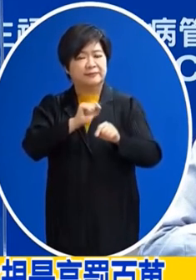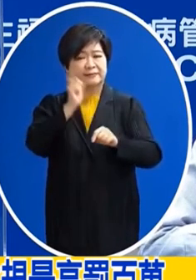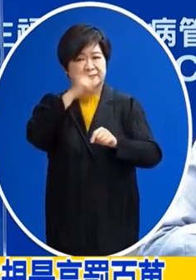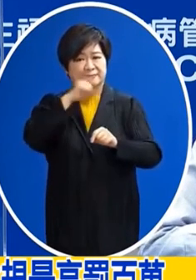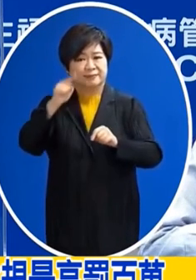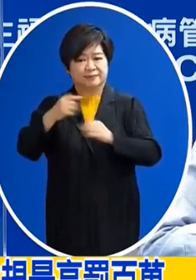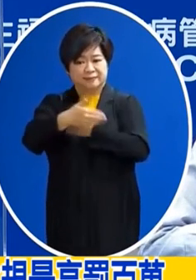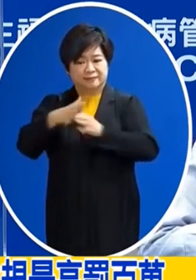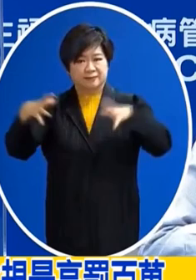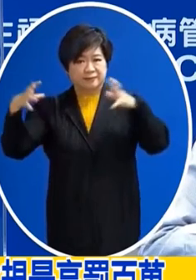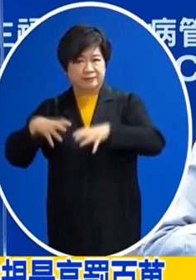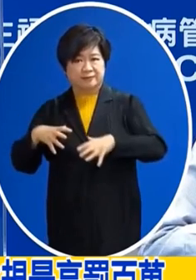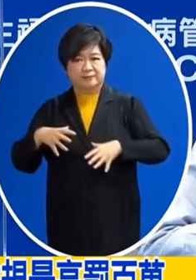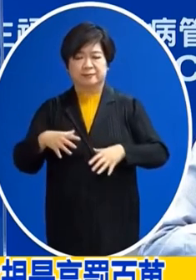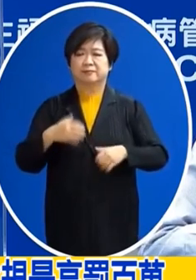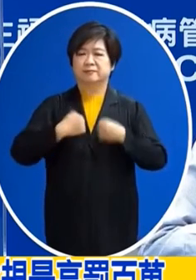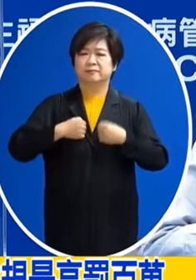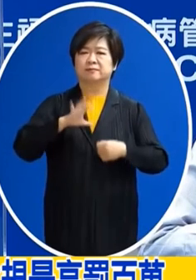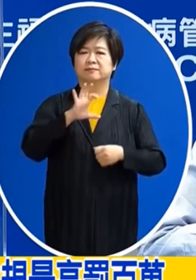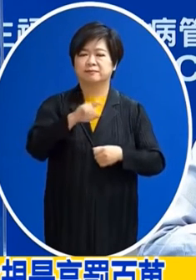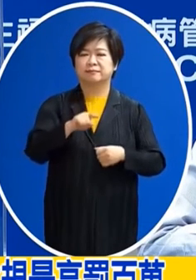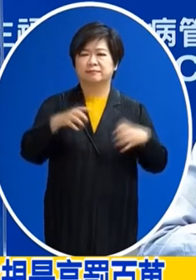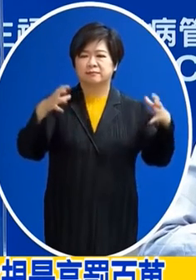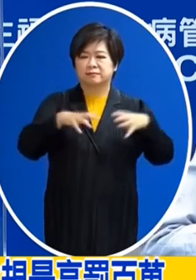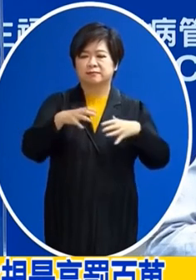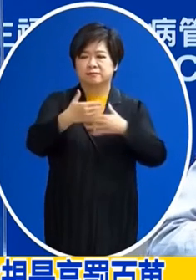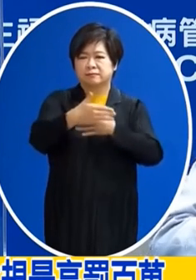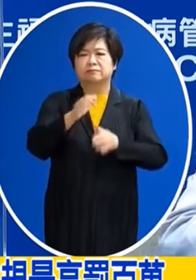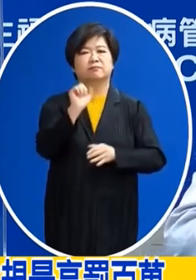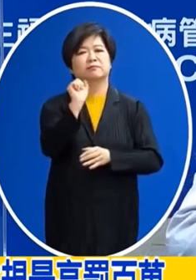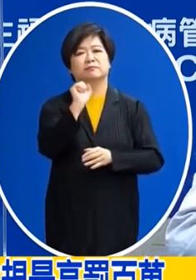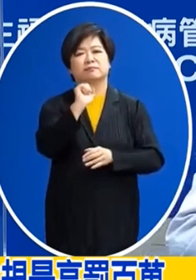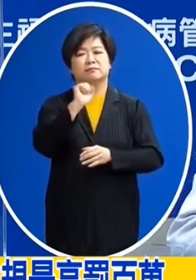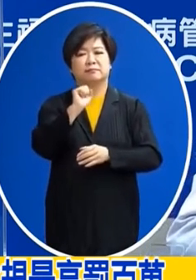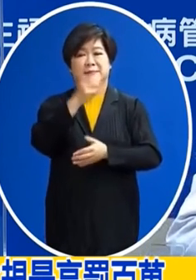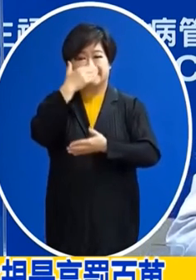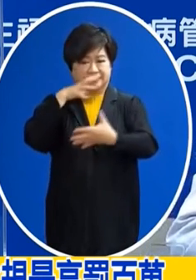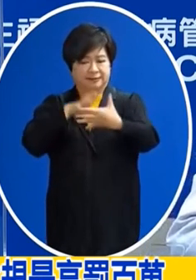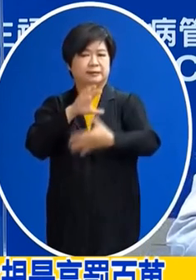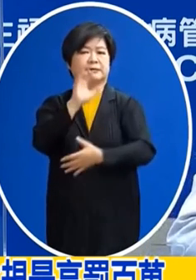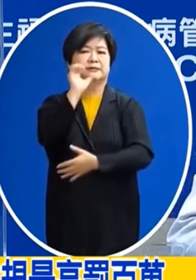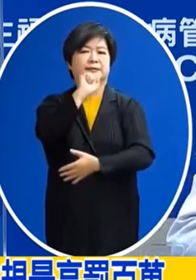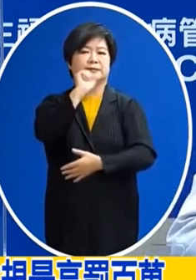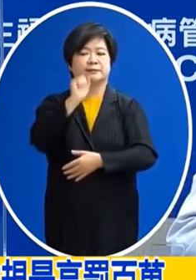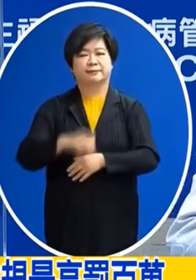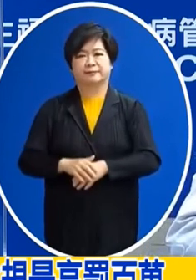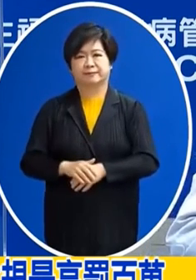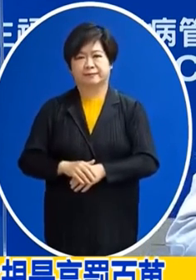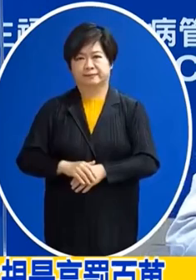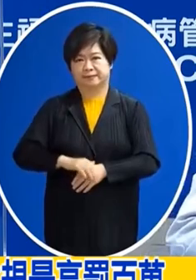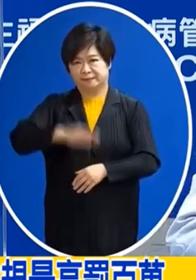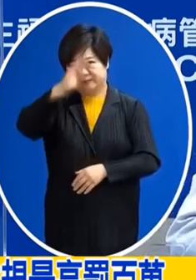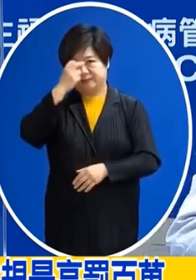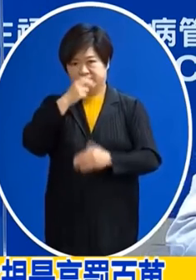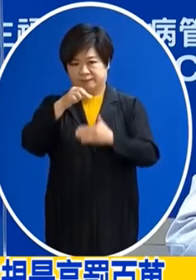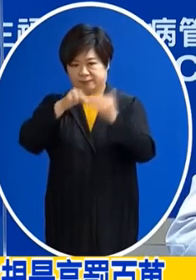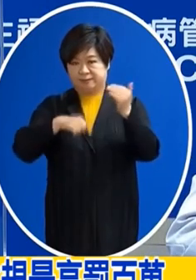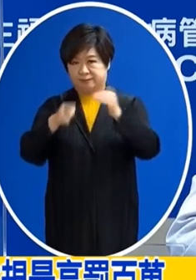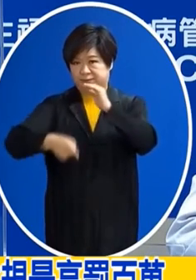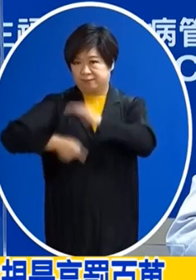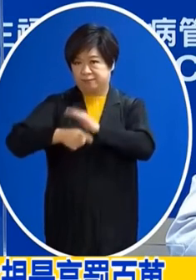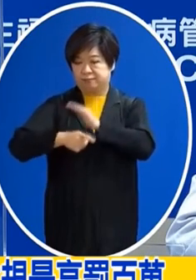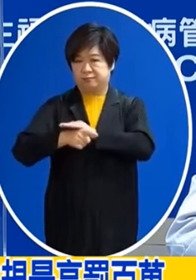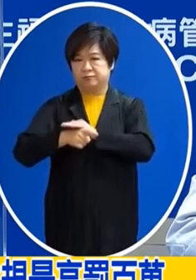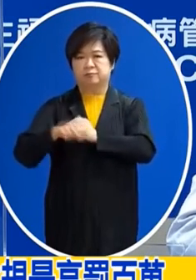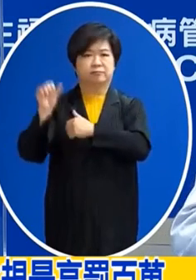共用房间卫浴，也不可以同处共食。那如果违反检疫期间的相关规定，那依法最高